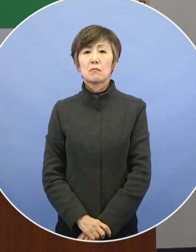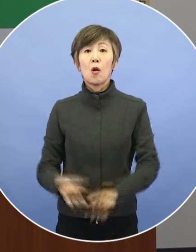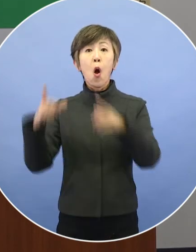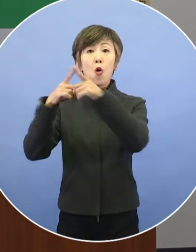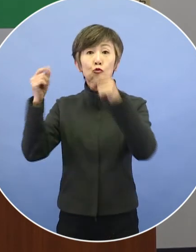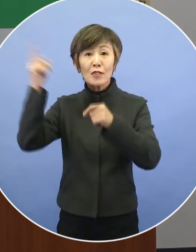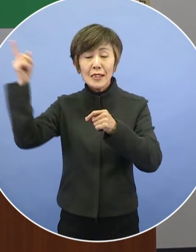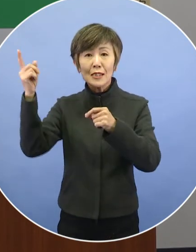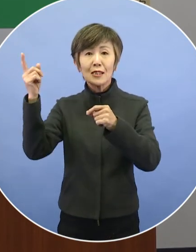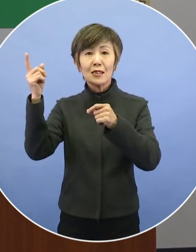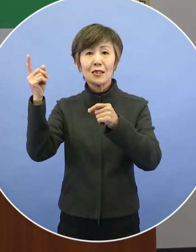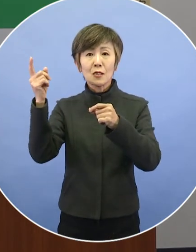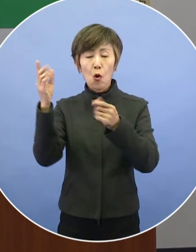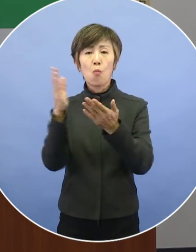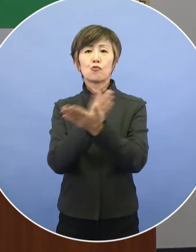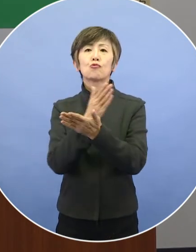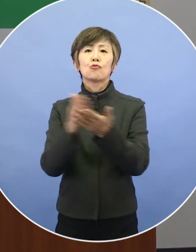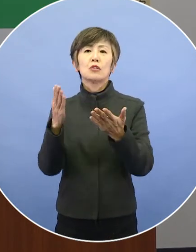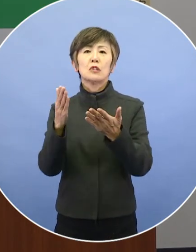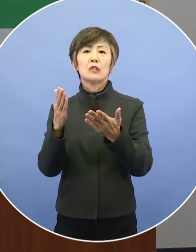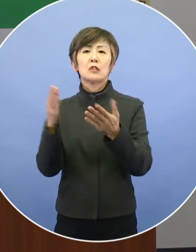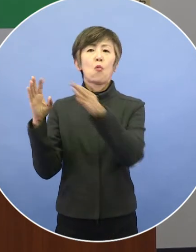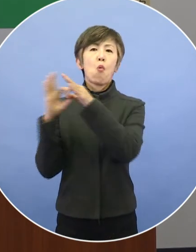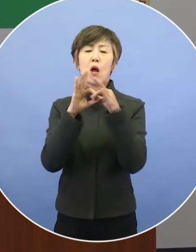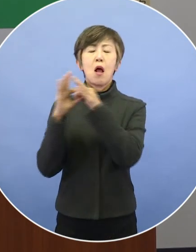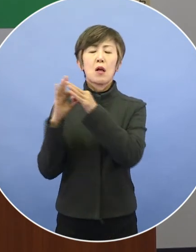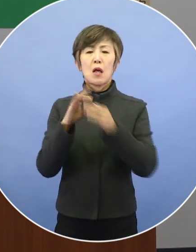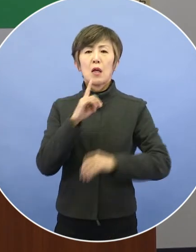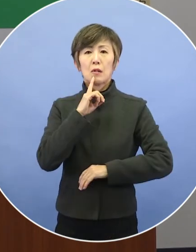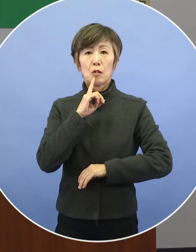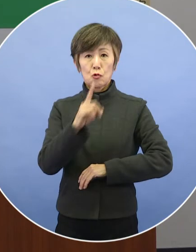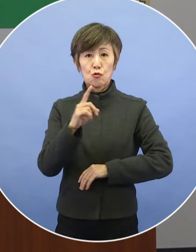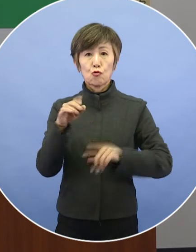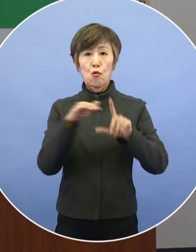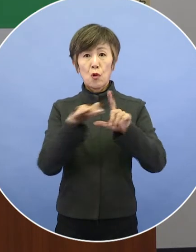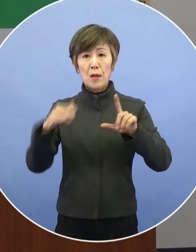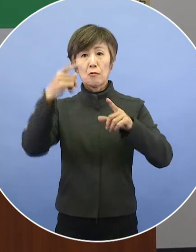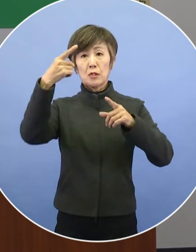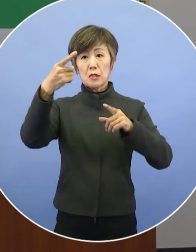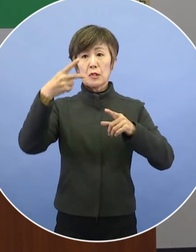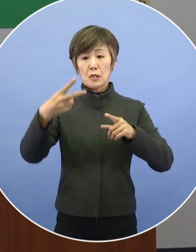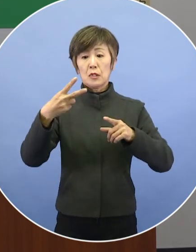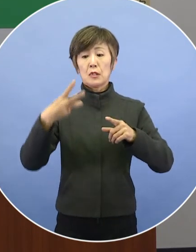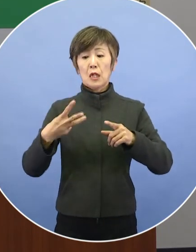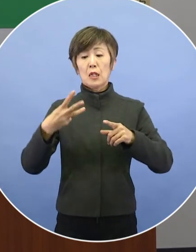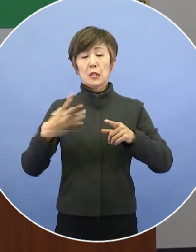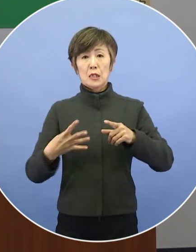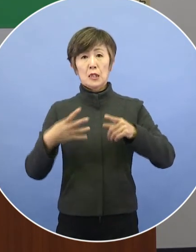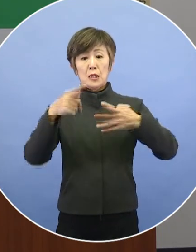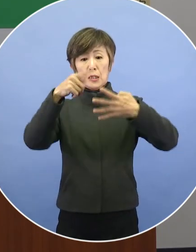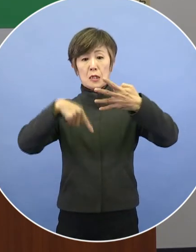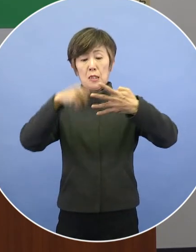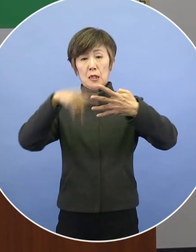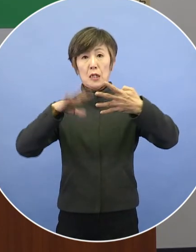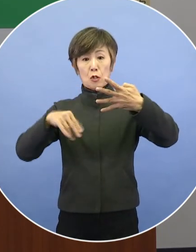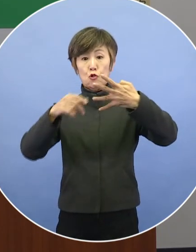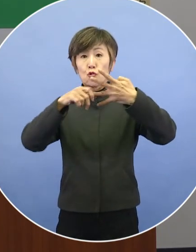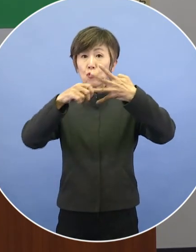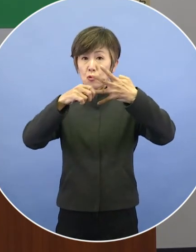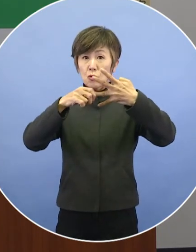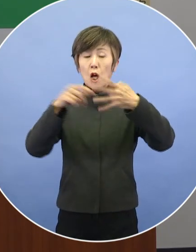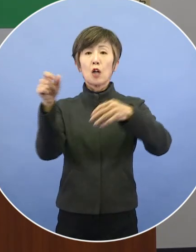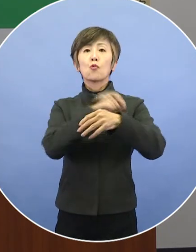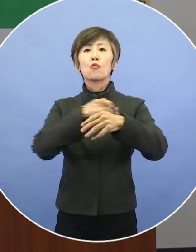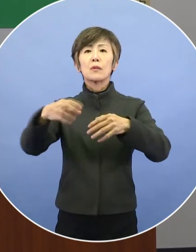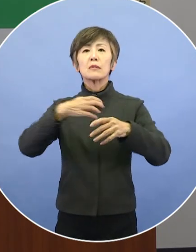ということで国の方の分類とのですね関係で申し上げますとレベル1レベル2レベル3と5ありますがレベル